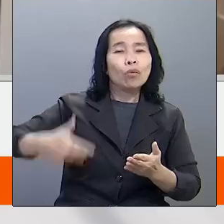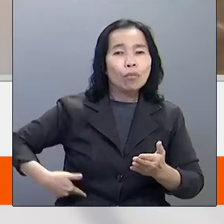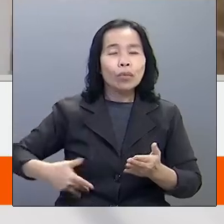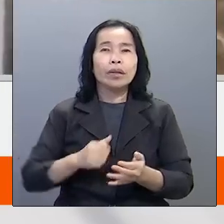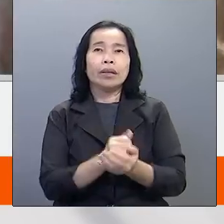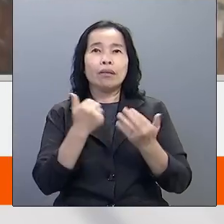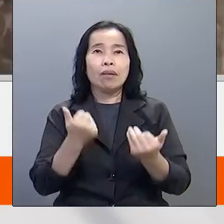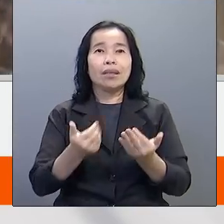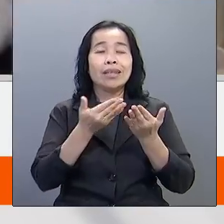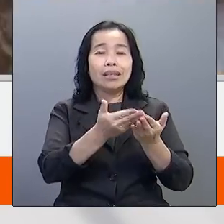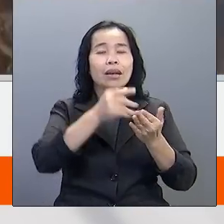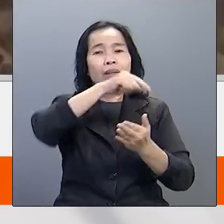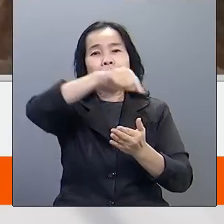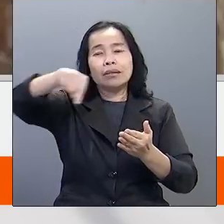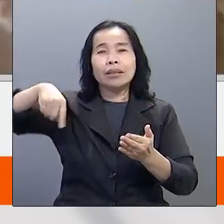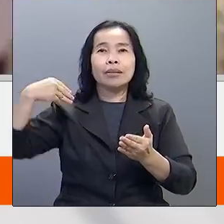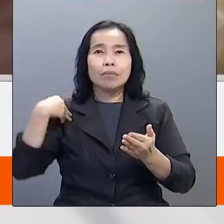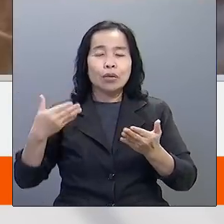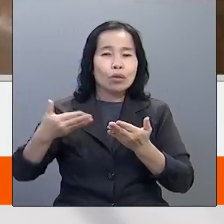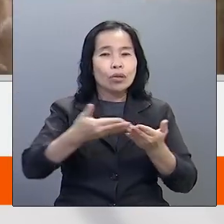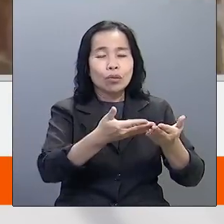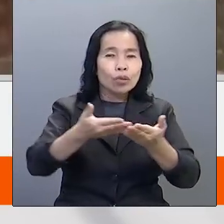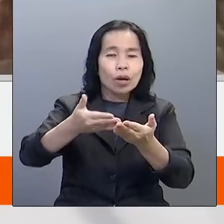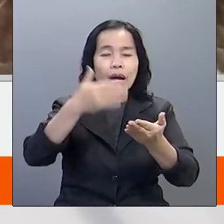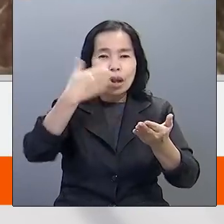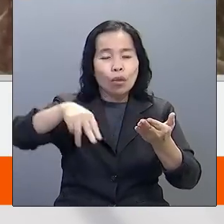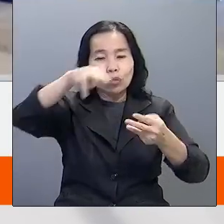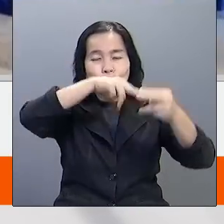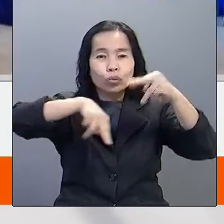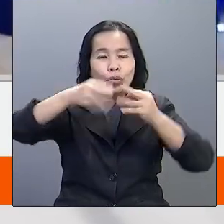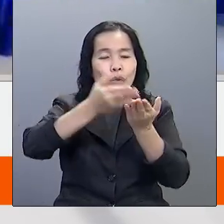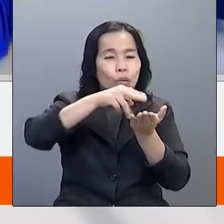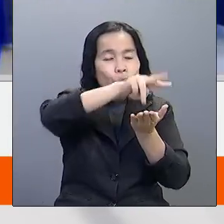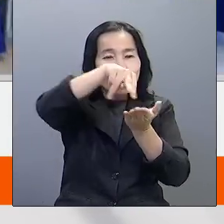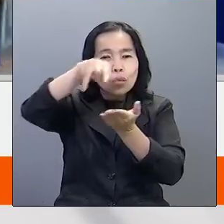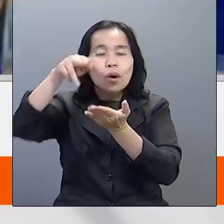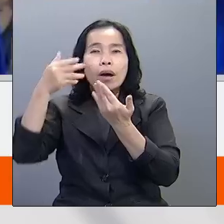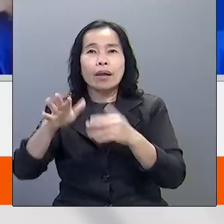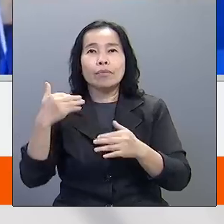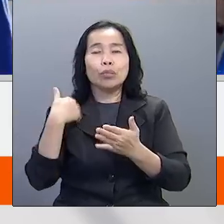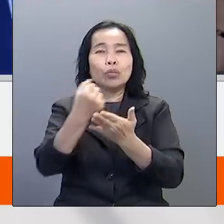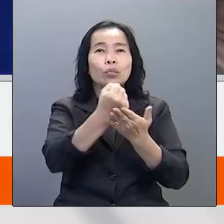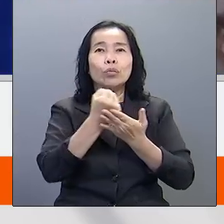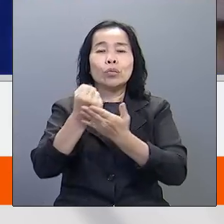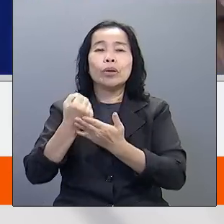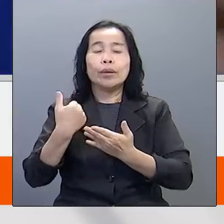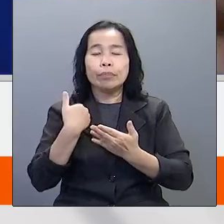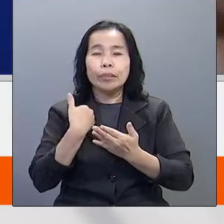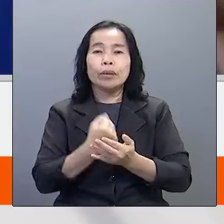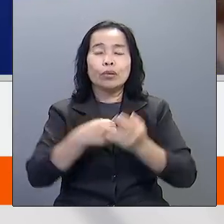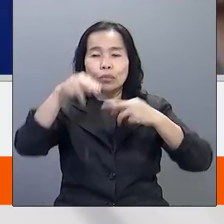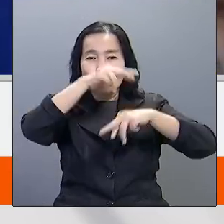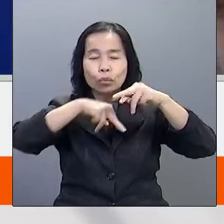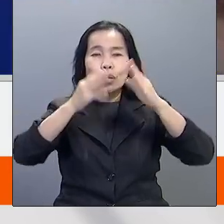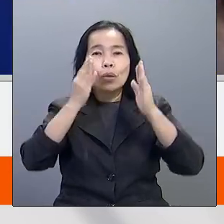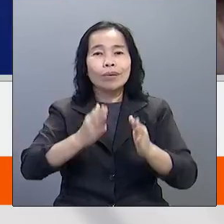างทัพเรือภาคที่3เนี่ยได้ส่งเรือหลวงนราธิวาสนะครับเข้ามาร่วมในการช่วยในการค้นหาอีก1